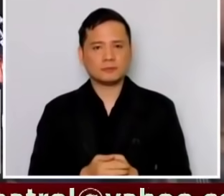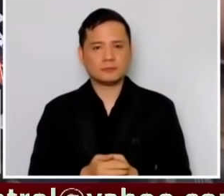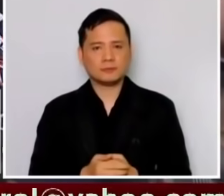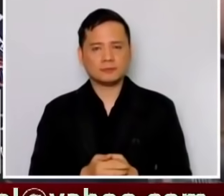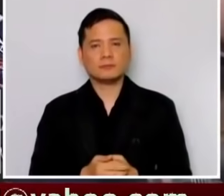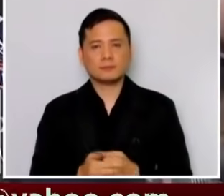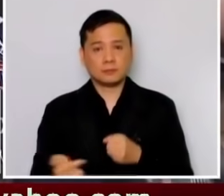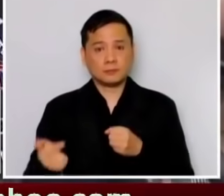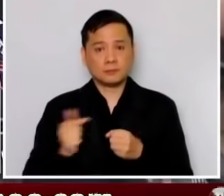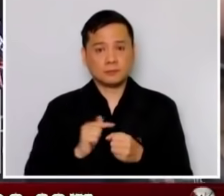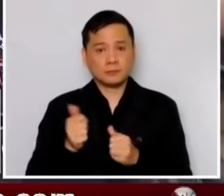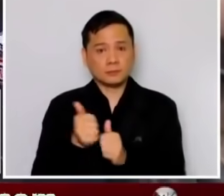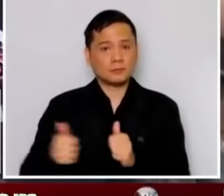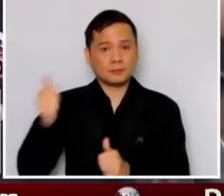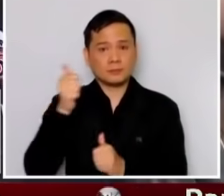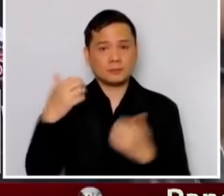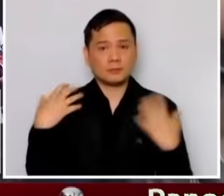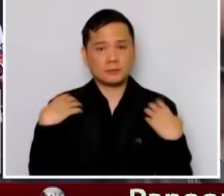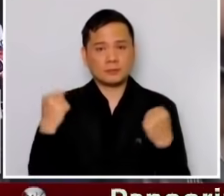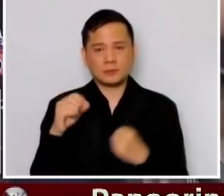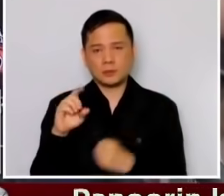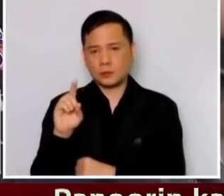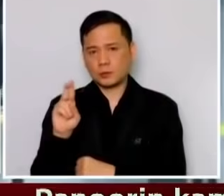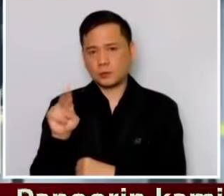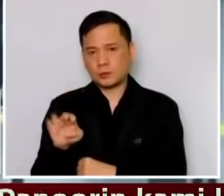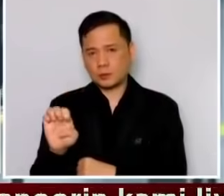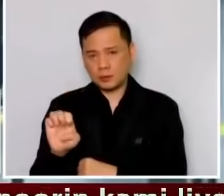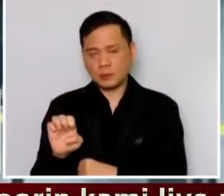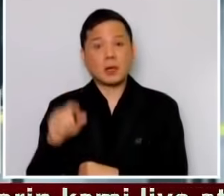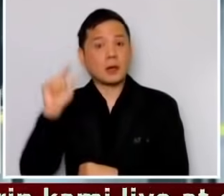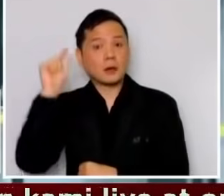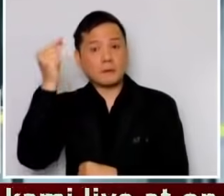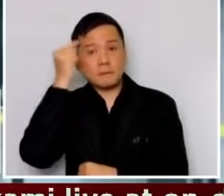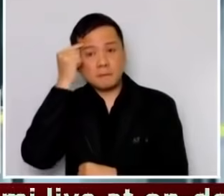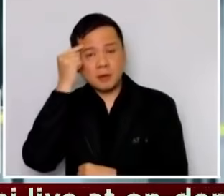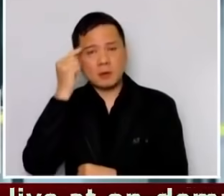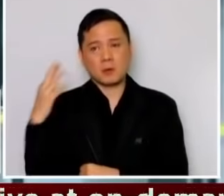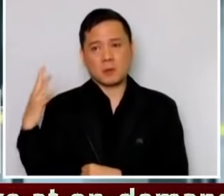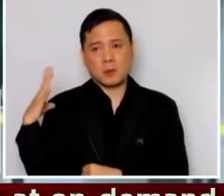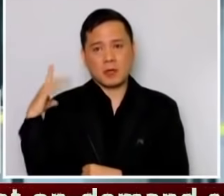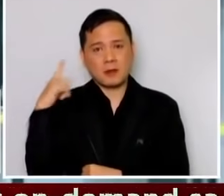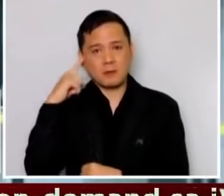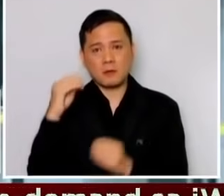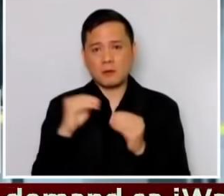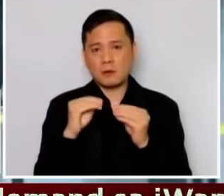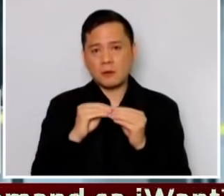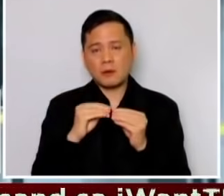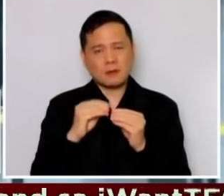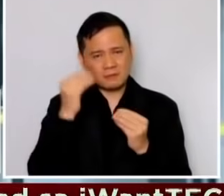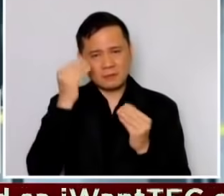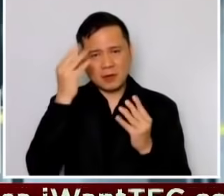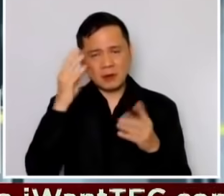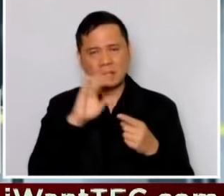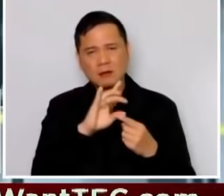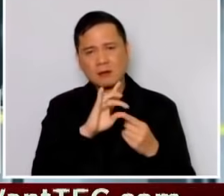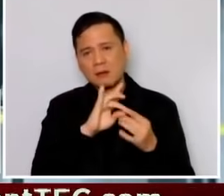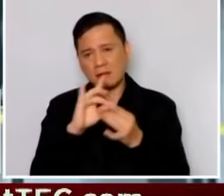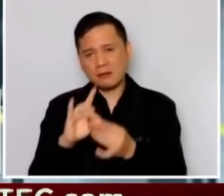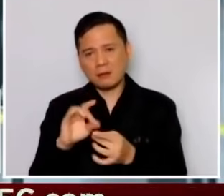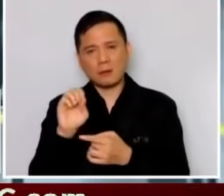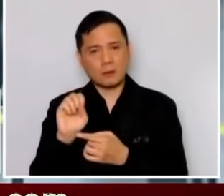Duque, naghihintay pa ang gobyerno sa karagdagang impormasyon tungkol sa Omicron variant bago magdesisyon